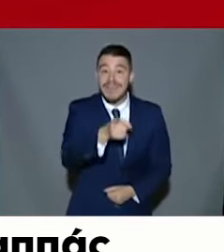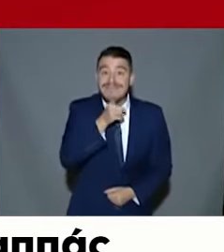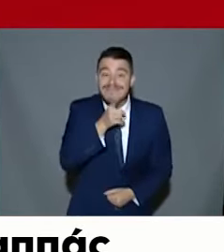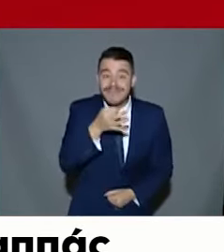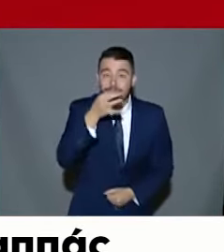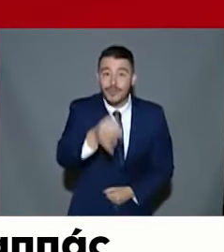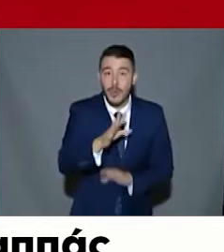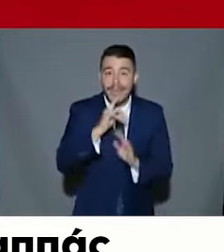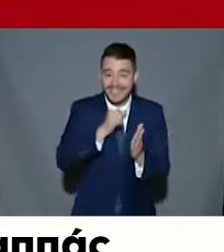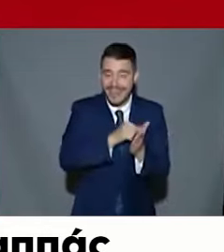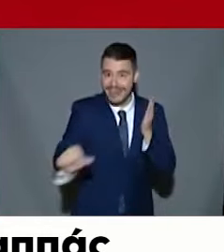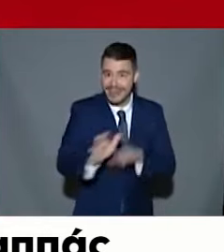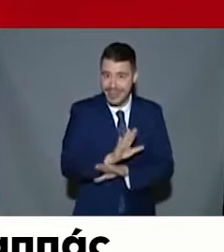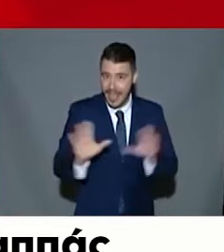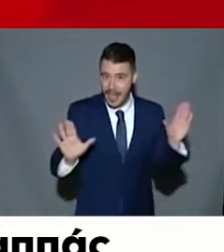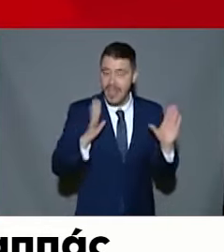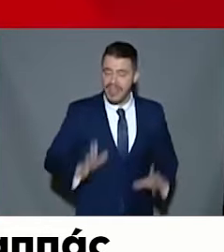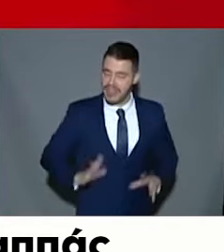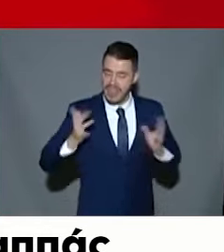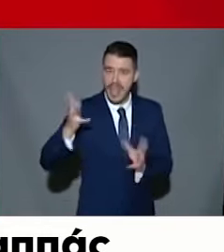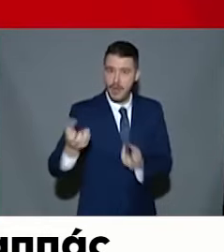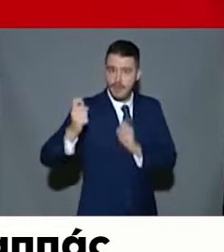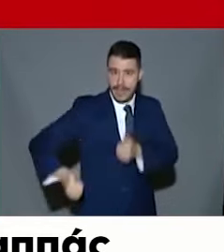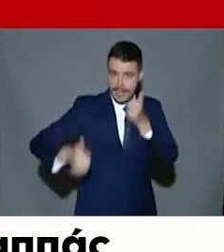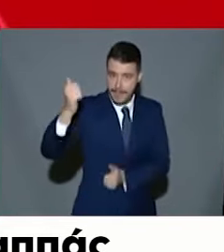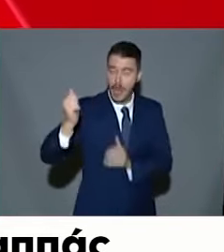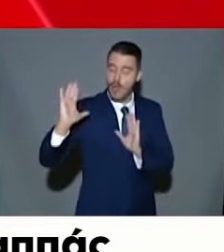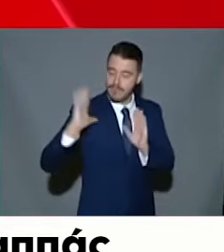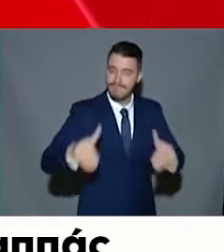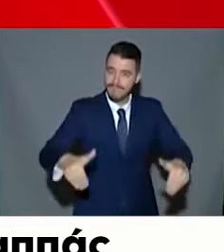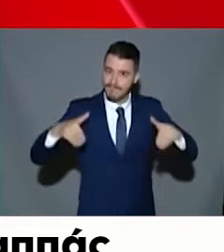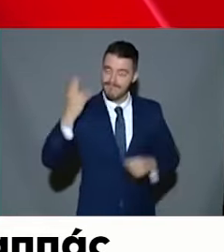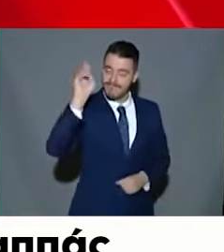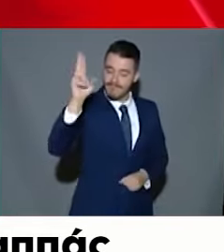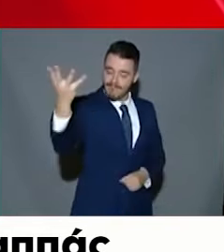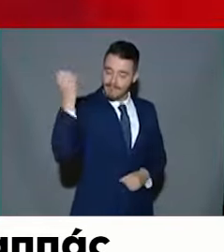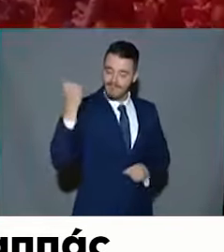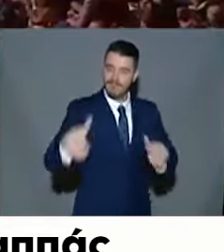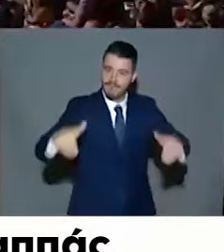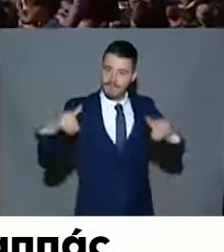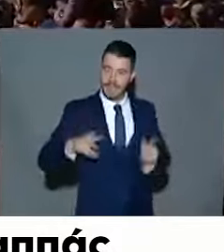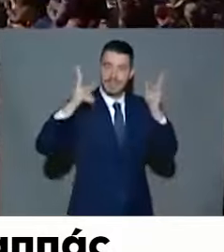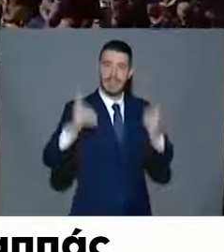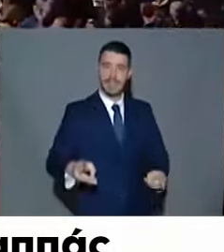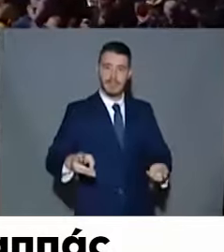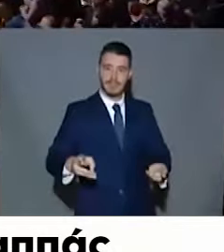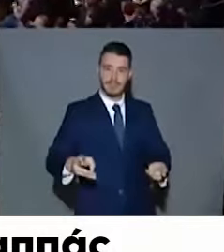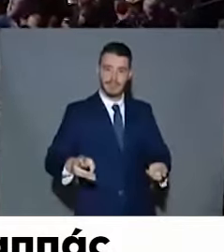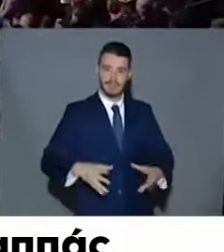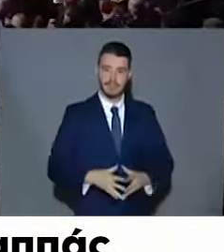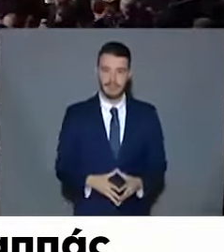αν συνεχιστεί αυτή η κατάσταση, ο ΣΥΡΙΖΑ θα οδηγηθεί σε μεγάλη εκλογική τα ευρωεκλογές, ενδεχομένως και σε